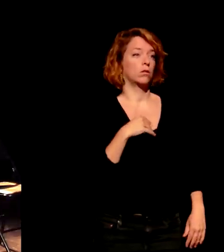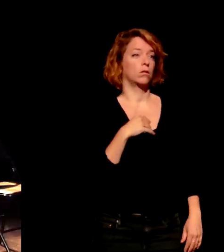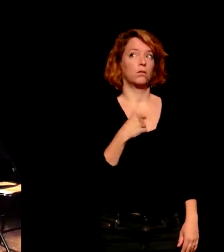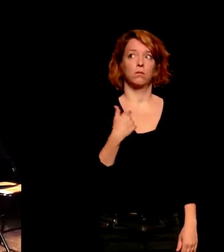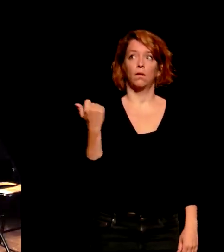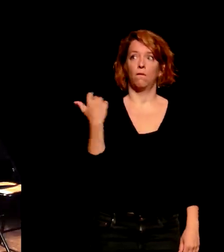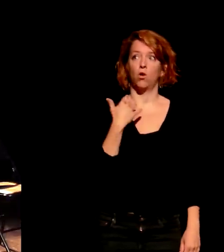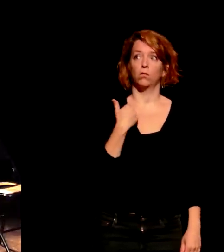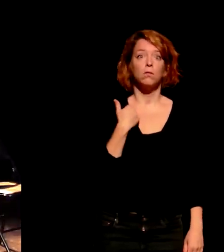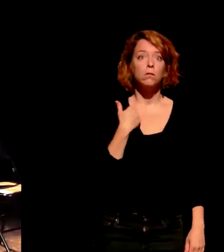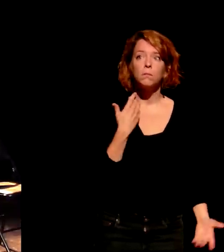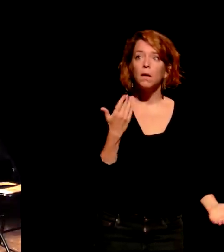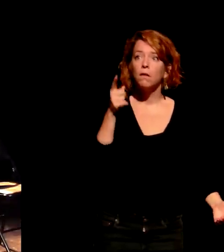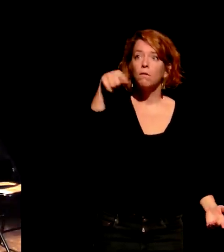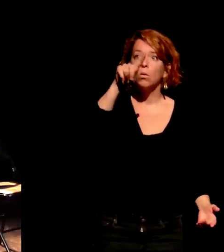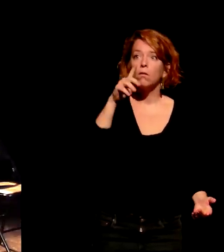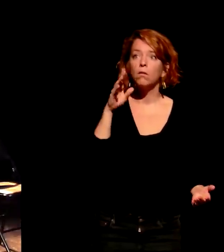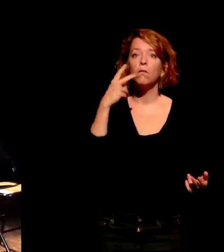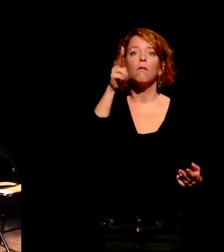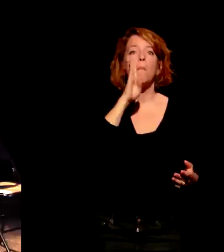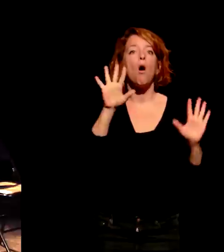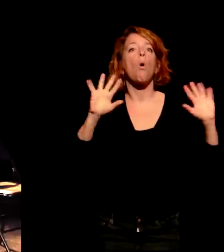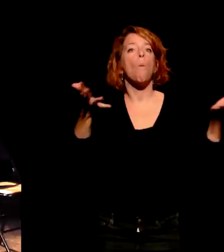Je sais pas, vous, la sexualité de maman